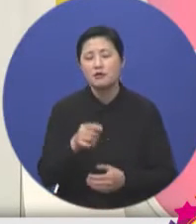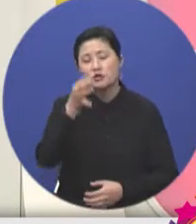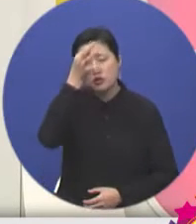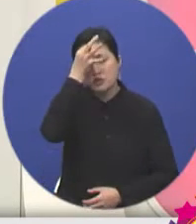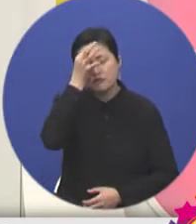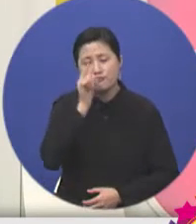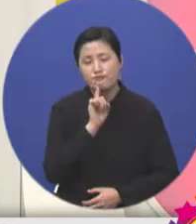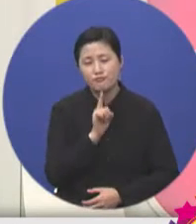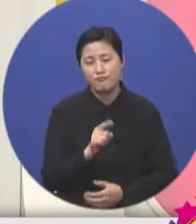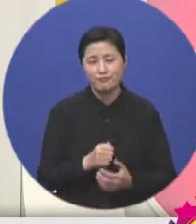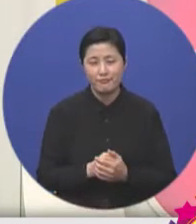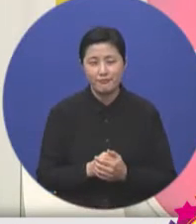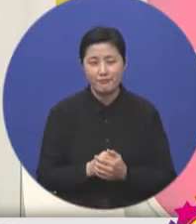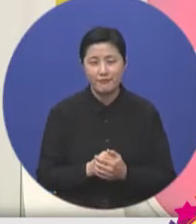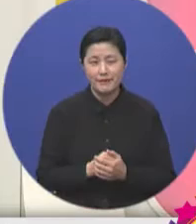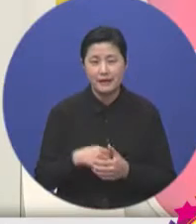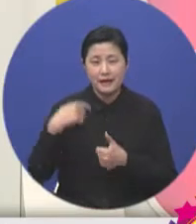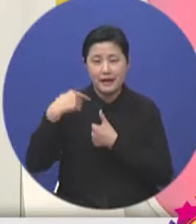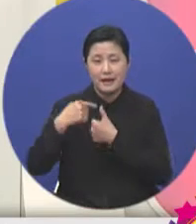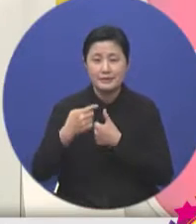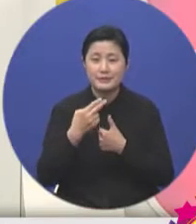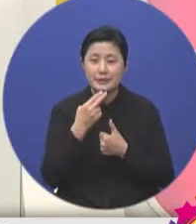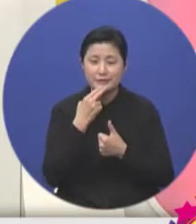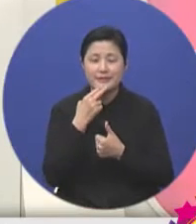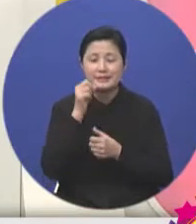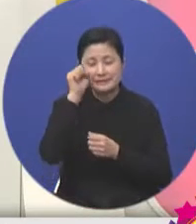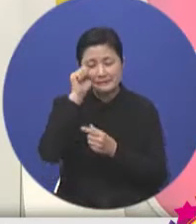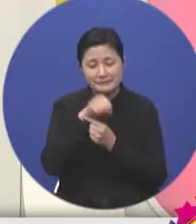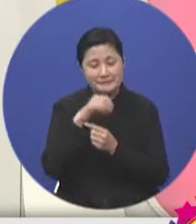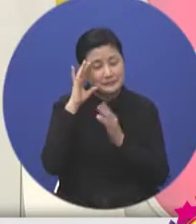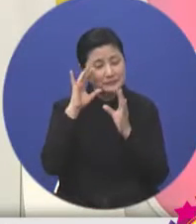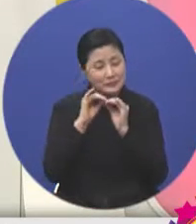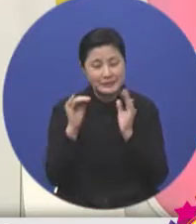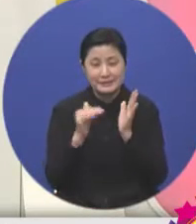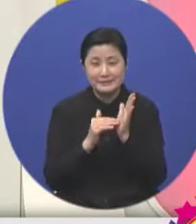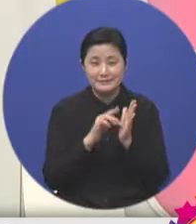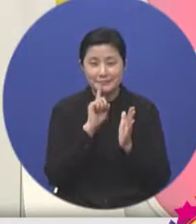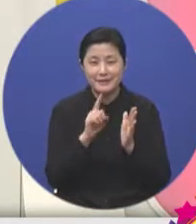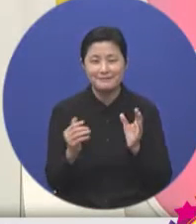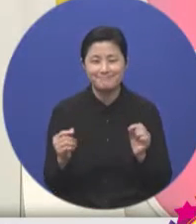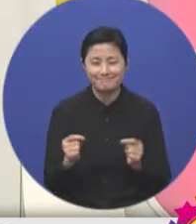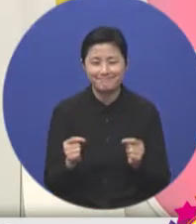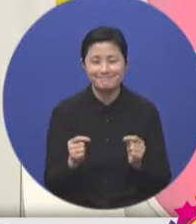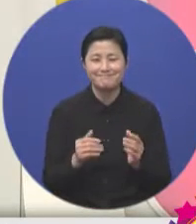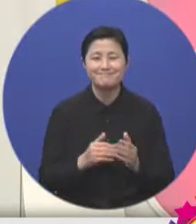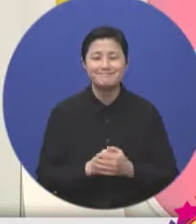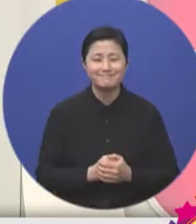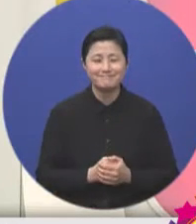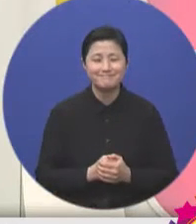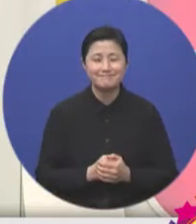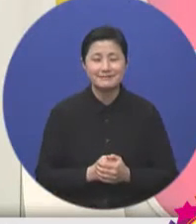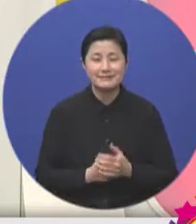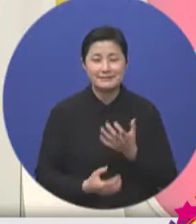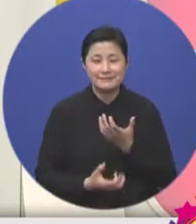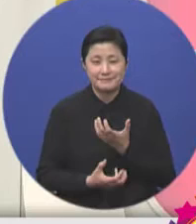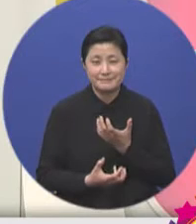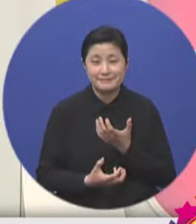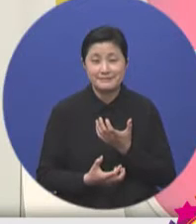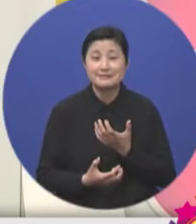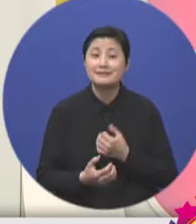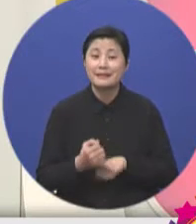기술이래요. 예. 지금 안 가르쳐 주시려고 그렇죠. 네. 이렇게 하시잖아요. 네. 야, 그렇게 삶으세요,